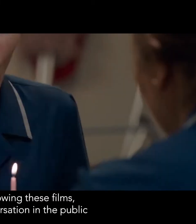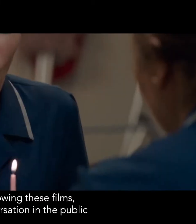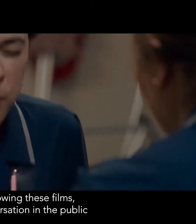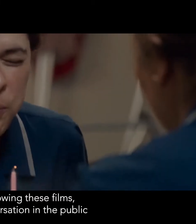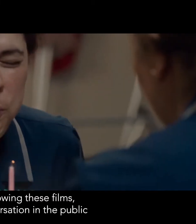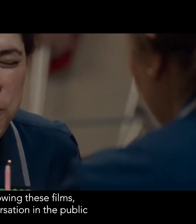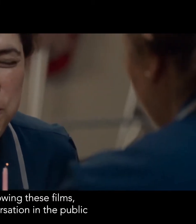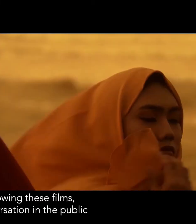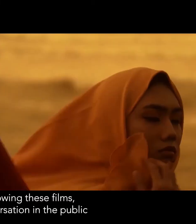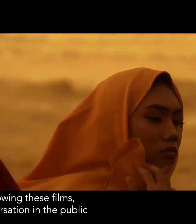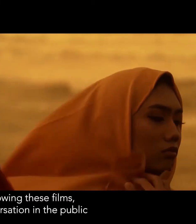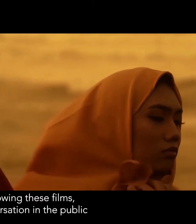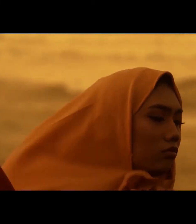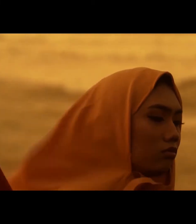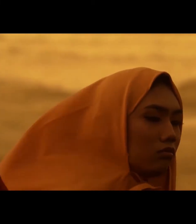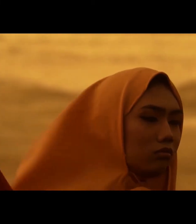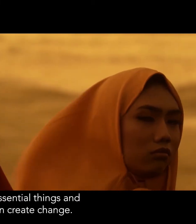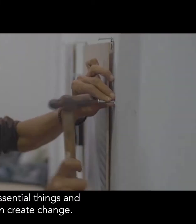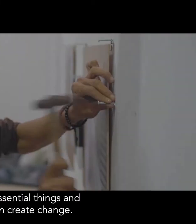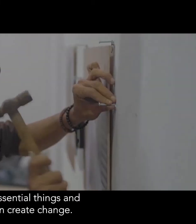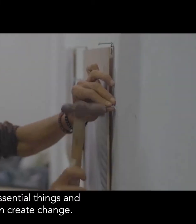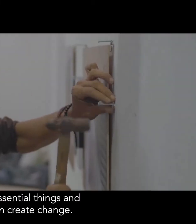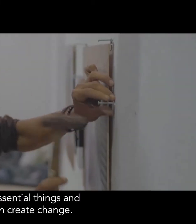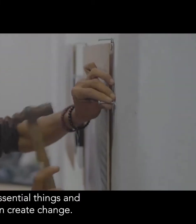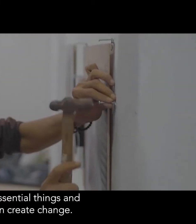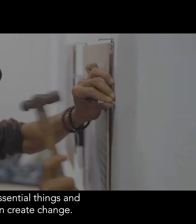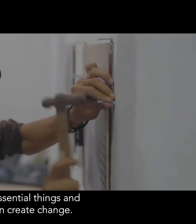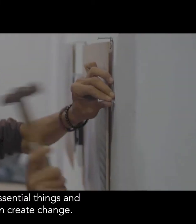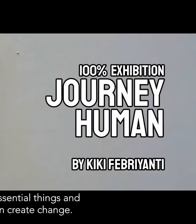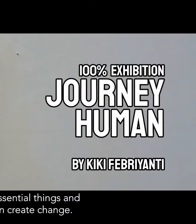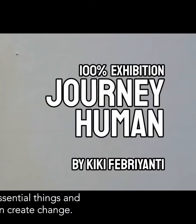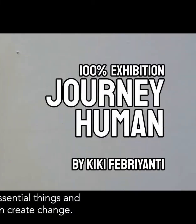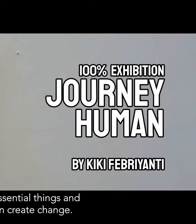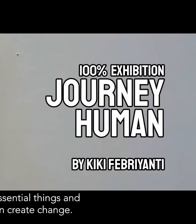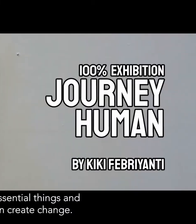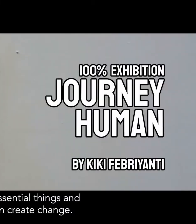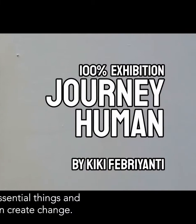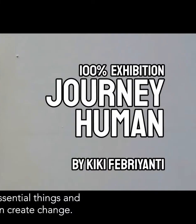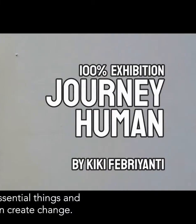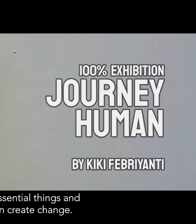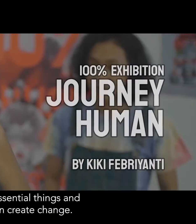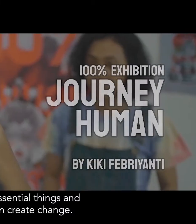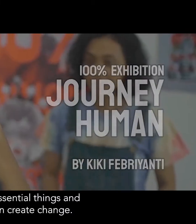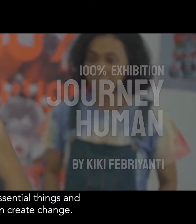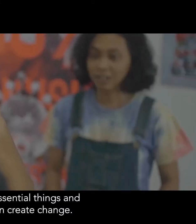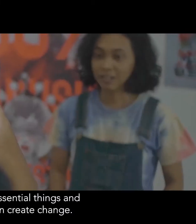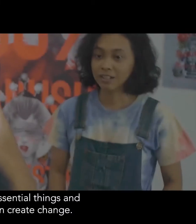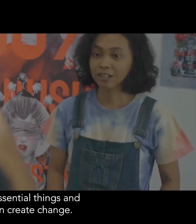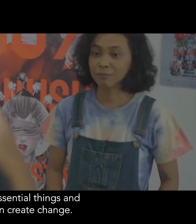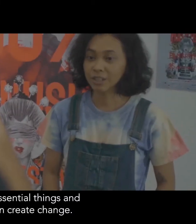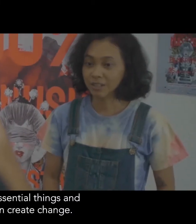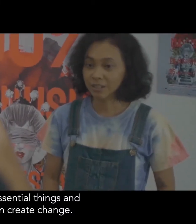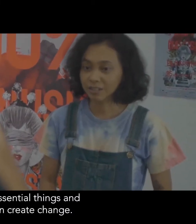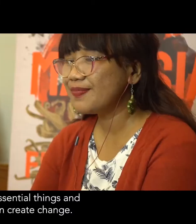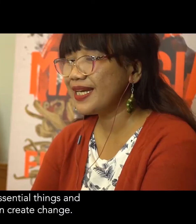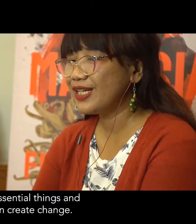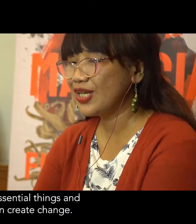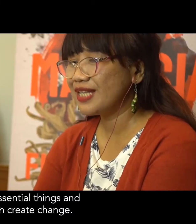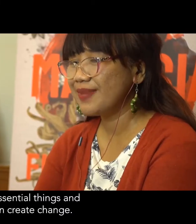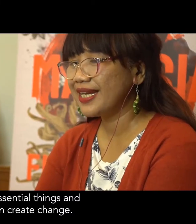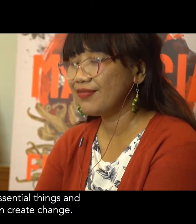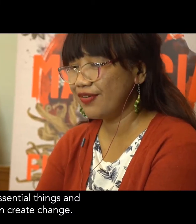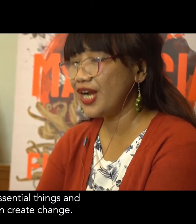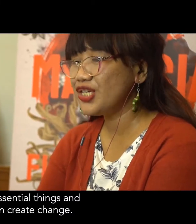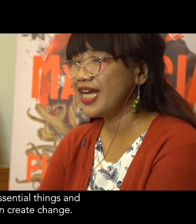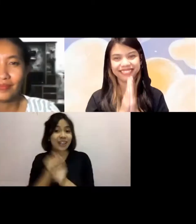terciptalah conversation di publik mengenai hal-hal yang sangat esensial ini dan semoga bisa